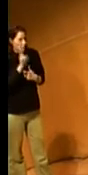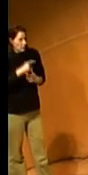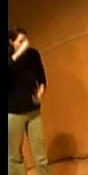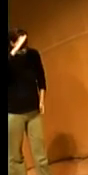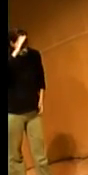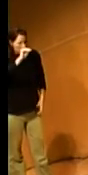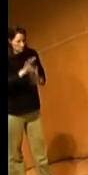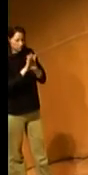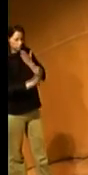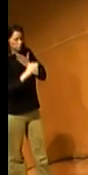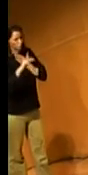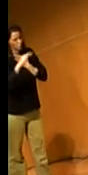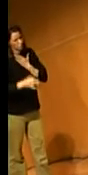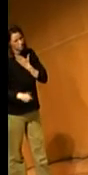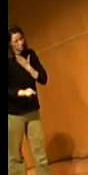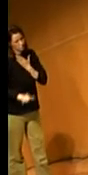professionnel.